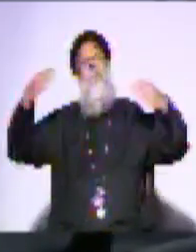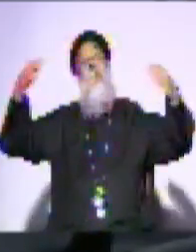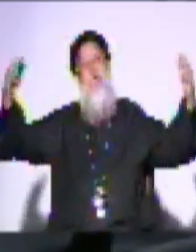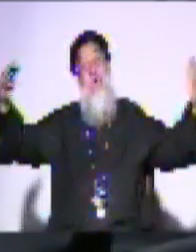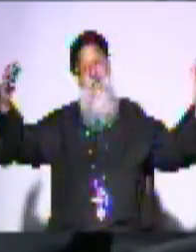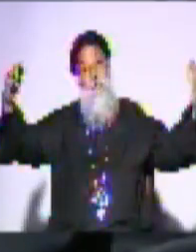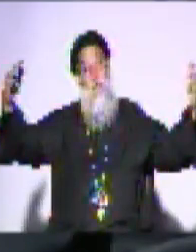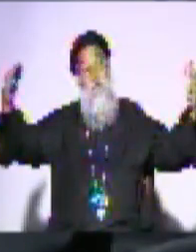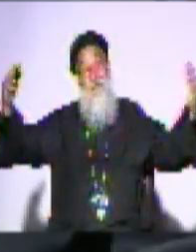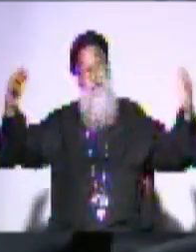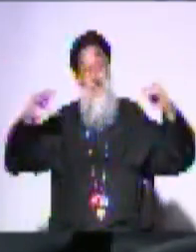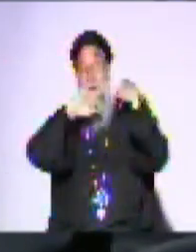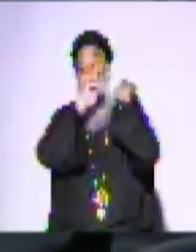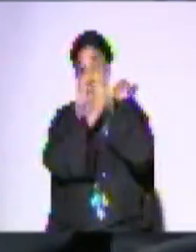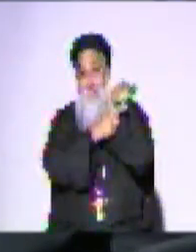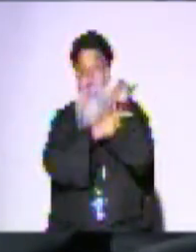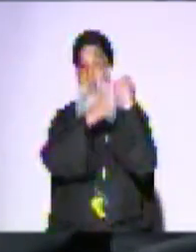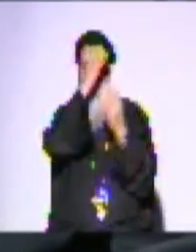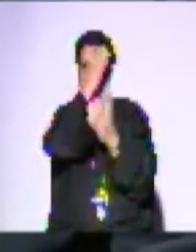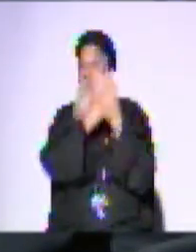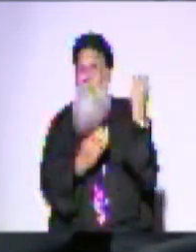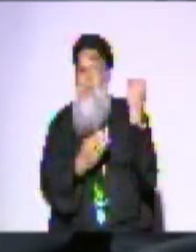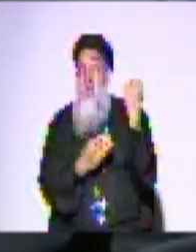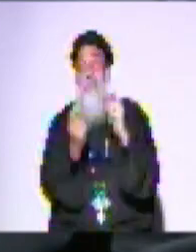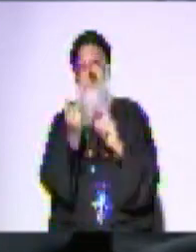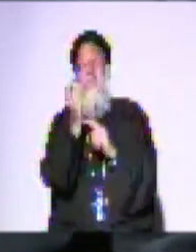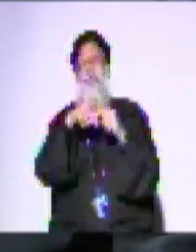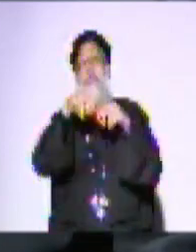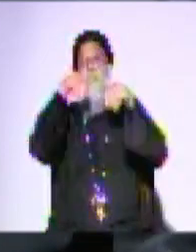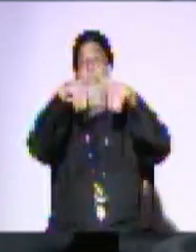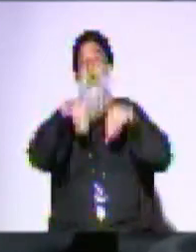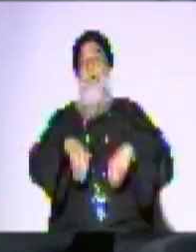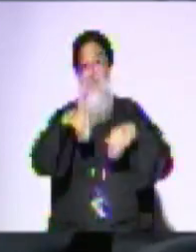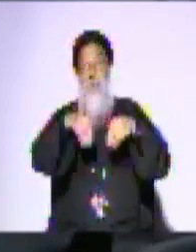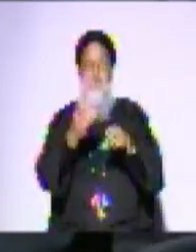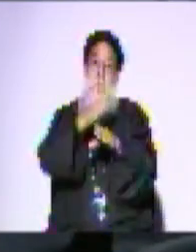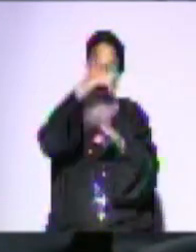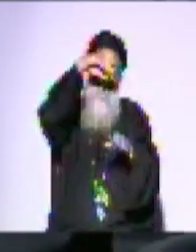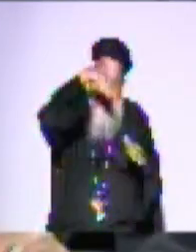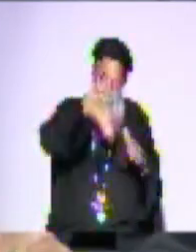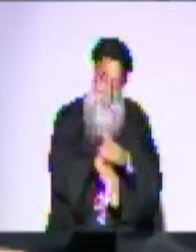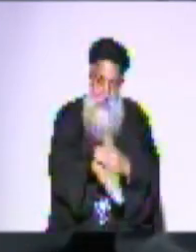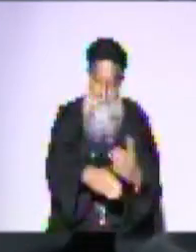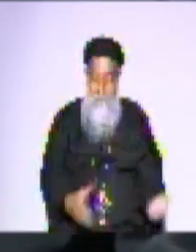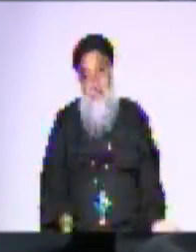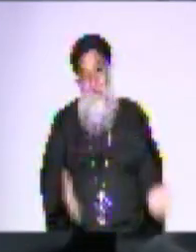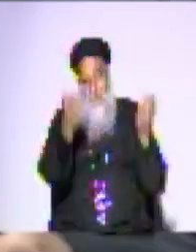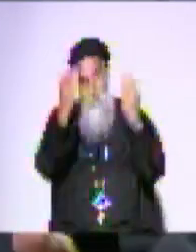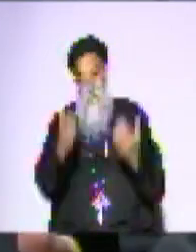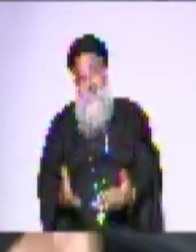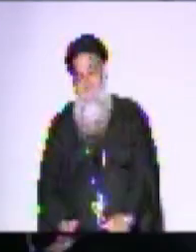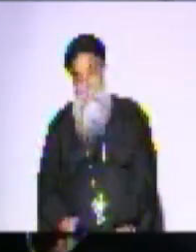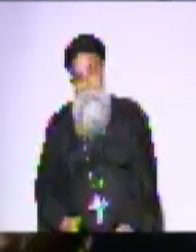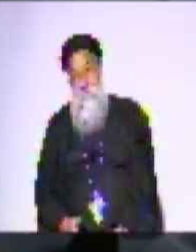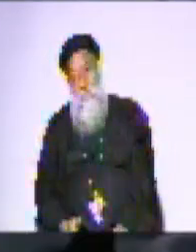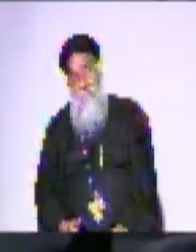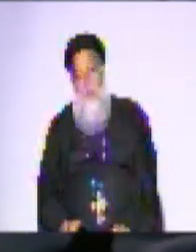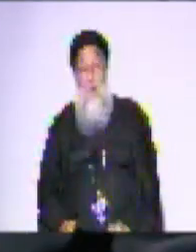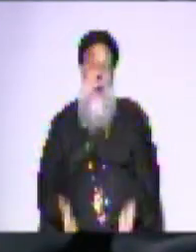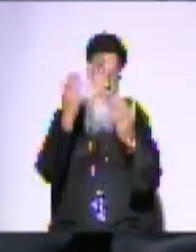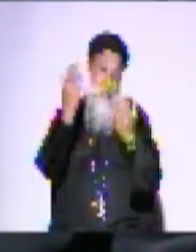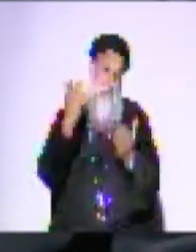الكنيسة. بالظبط كده. معلمنا بولس الرسول يقول مدفونين معه في المعمودية للموت، التي فيهم أقمتم